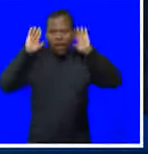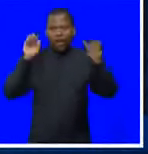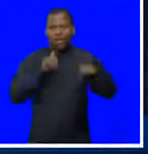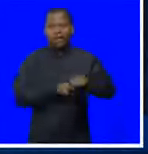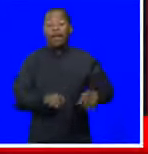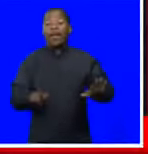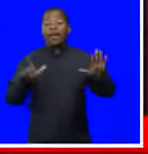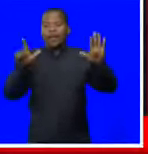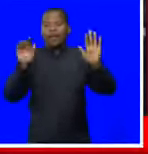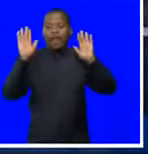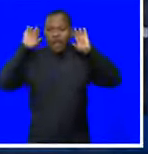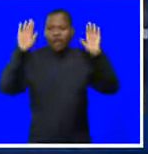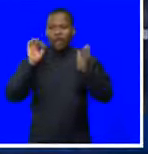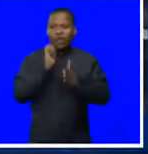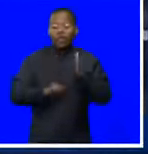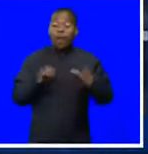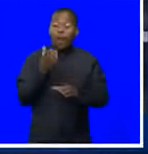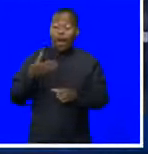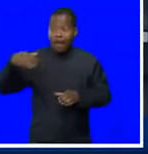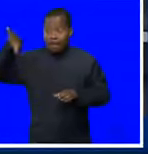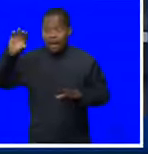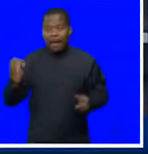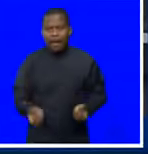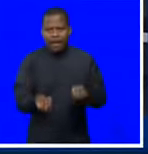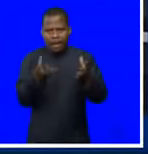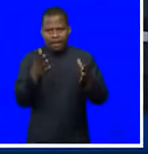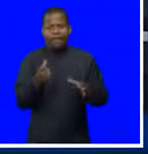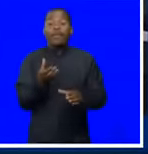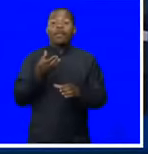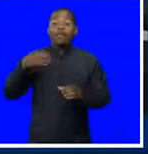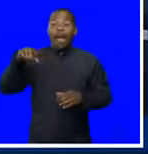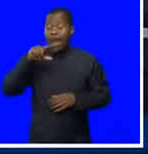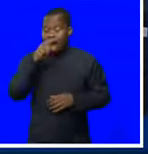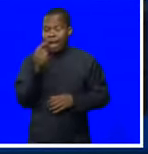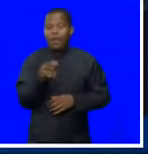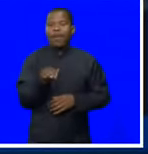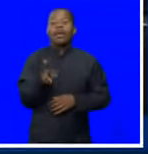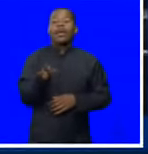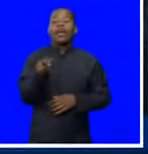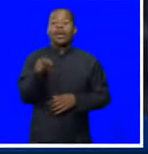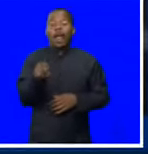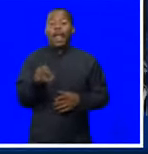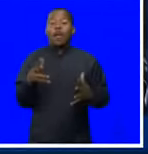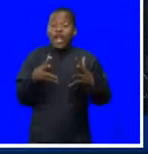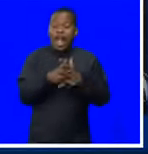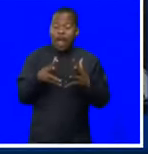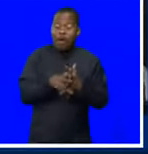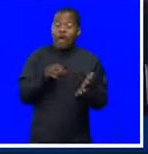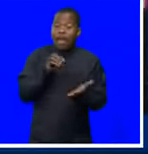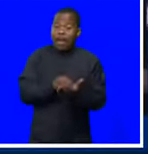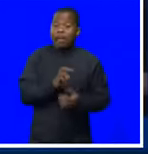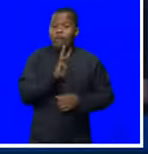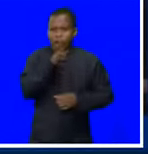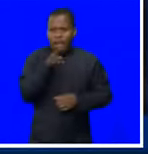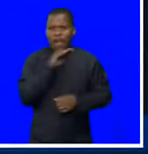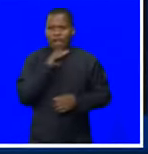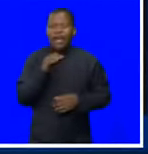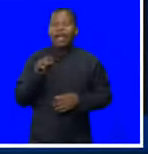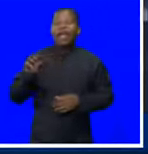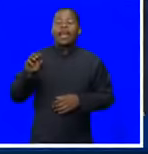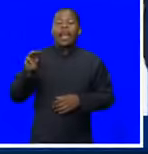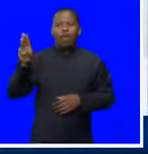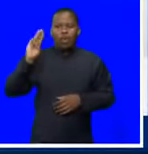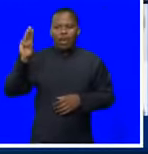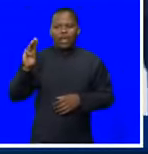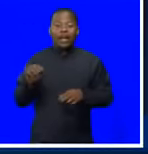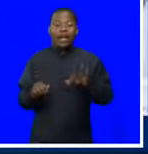letiqhamuka ngaphandle kunemhlangano lapha even laseIran. Lobheka ukuthi ube khona kanti ke uthelekile emengameli